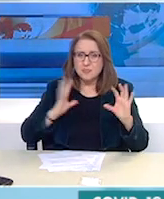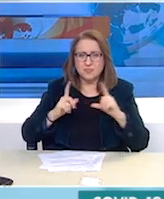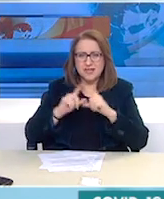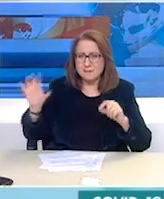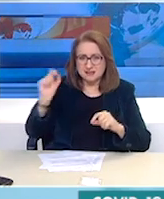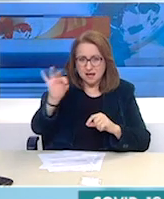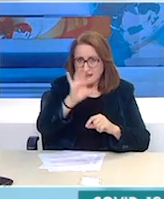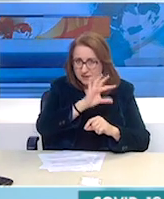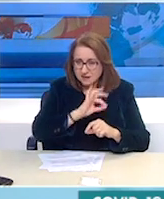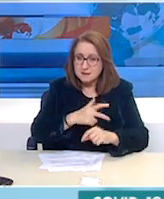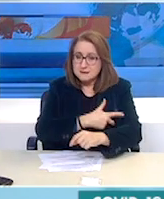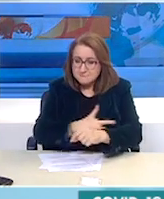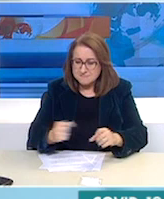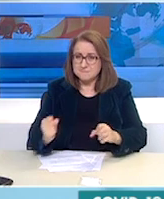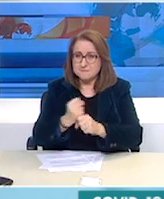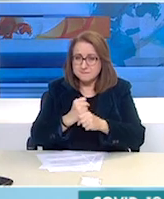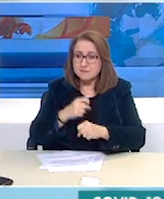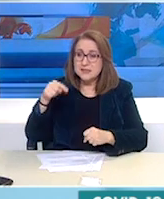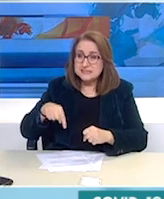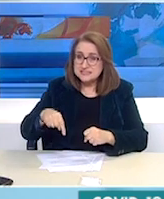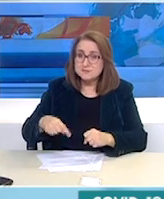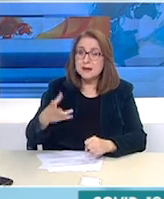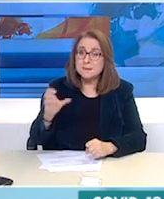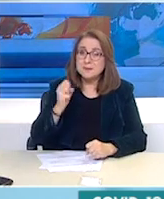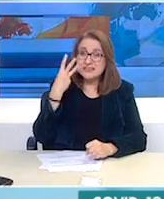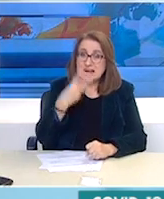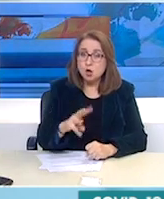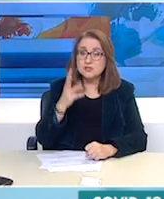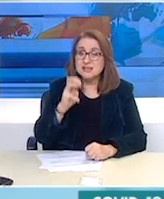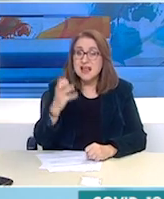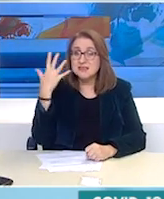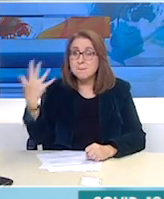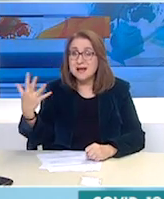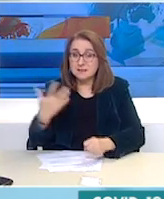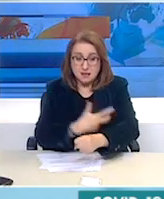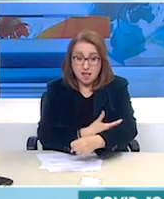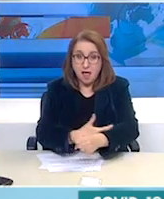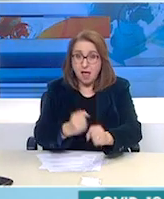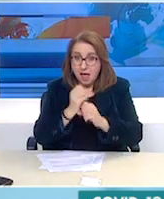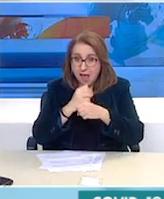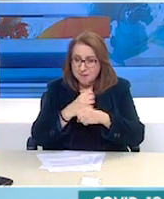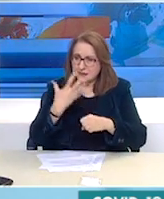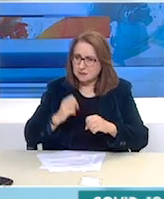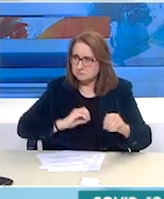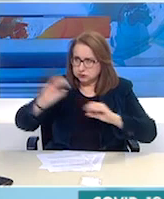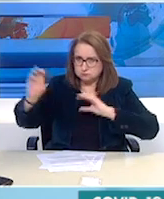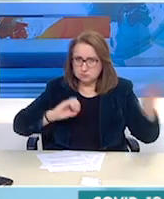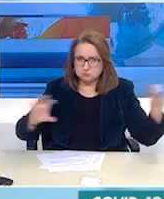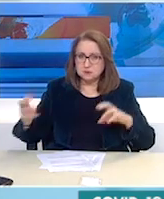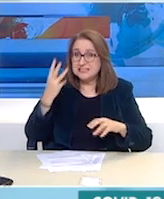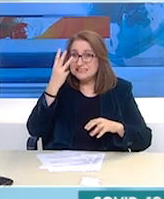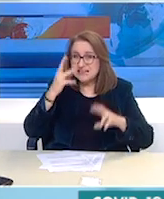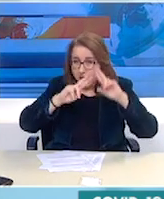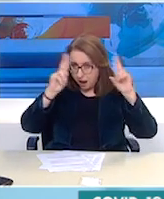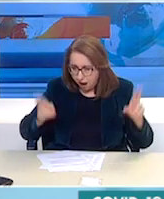Και σήμερα το πρωί προχωρήσαμε στην λήψη 335 δειγμάτων, τα οποία βρίσκονται σε 3 διαφορετικά εργαστήρια. Και